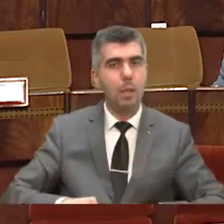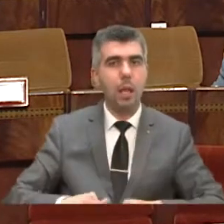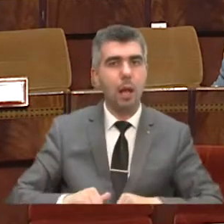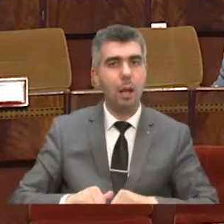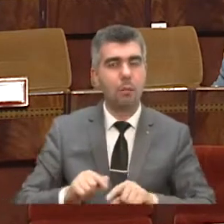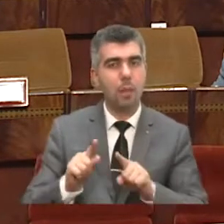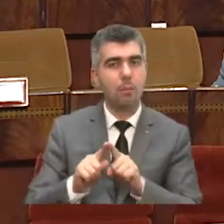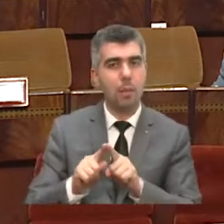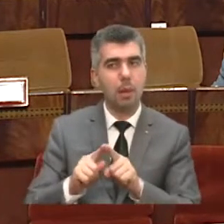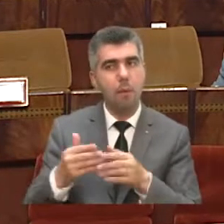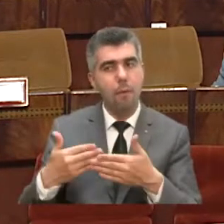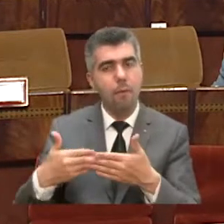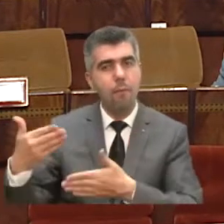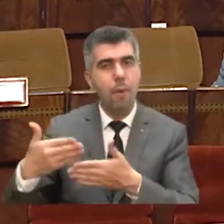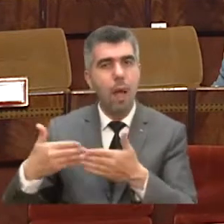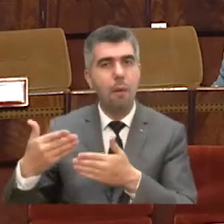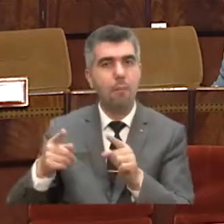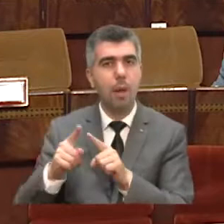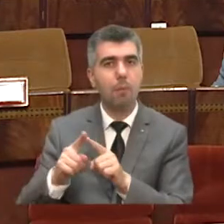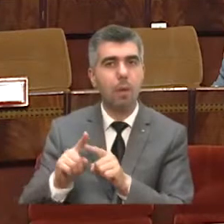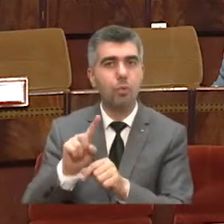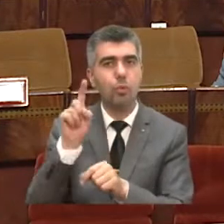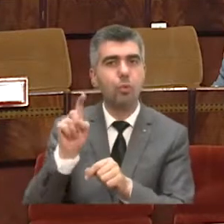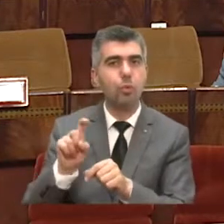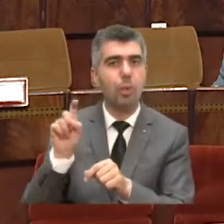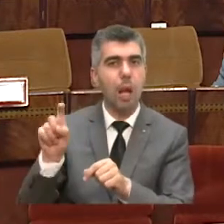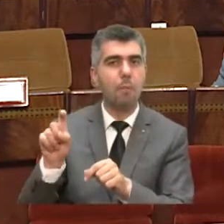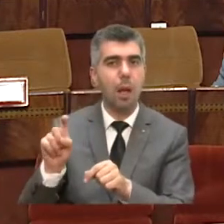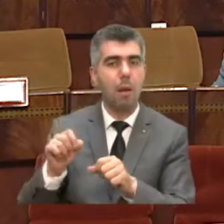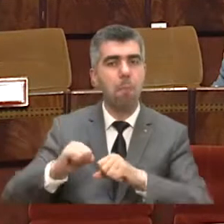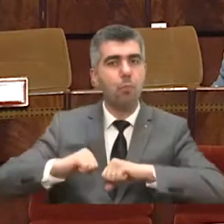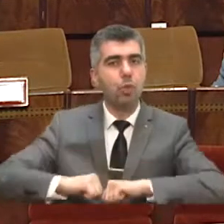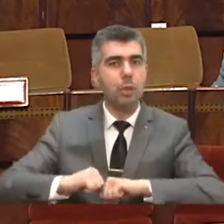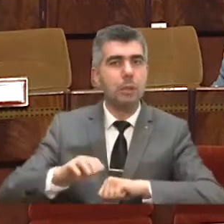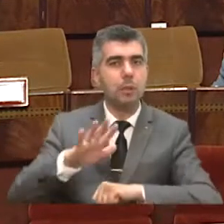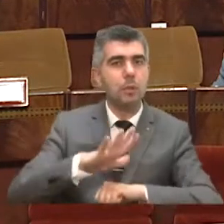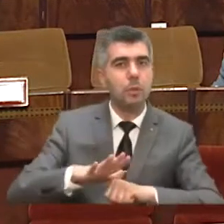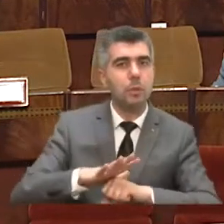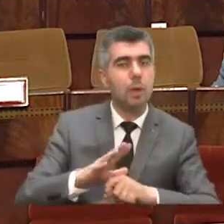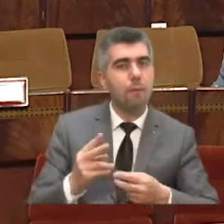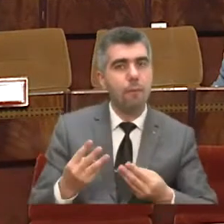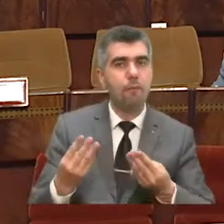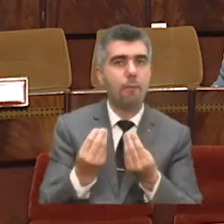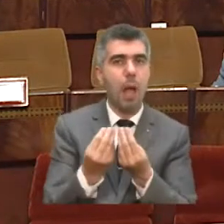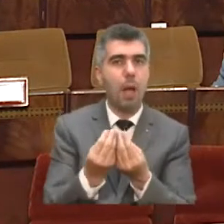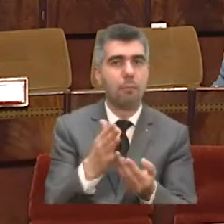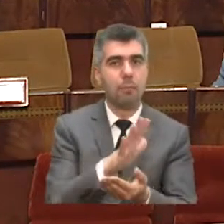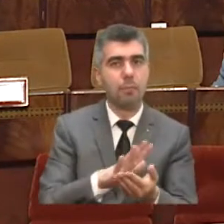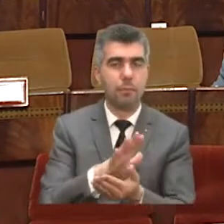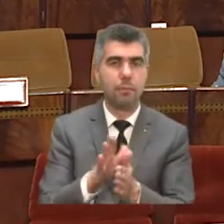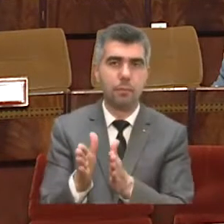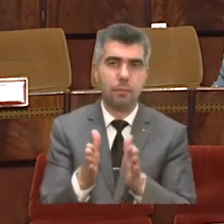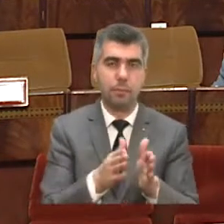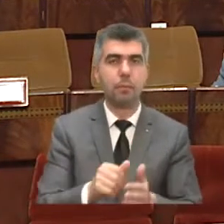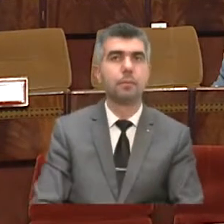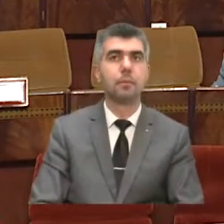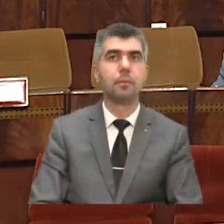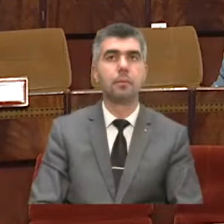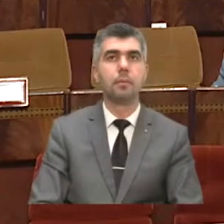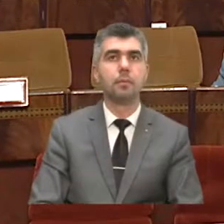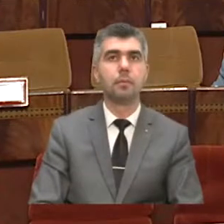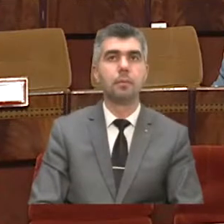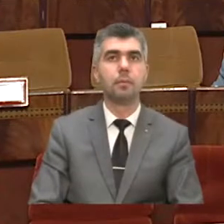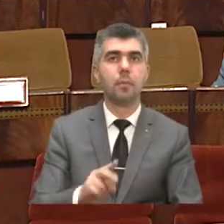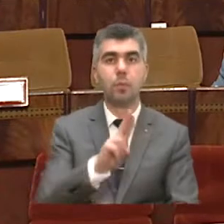والتنسيق مع المجالس الجماعيه باش هذا يعني لتاهيل هذه الملاعب. وشكرا. شكرا. هل هناك